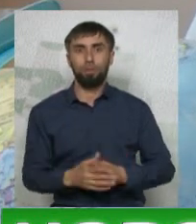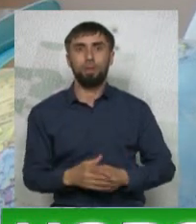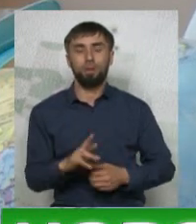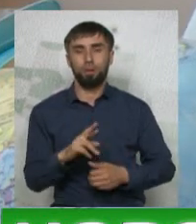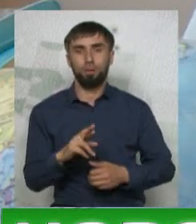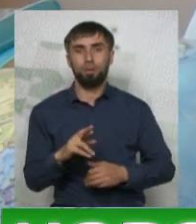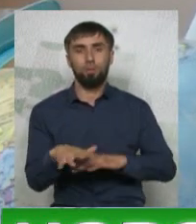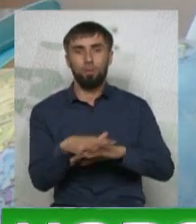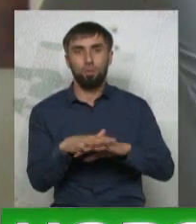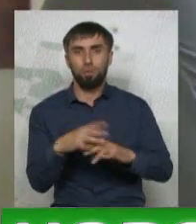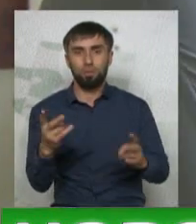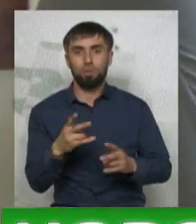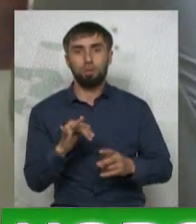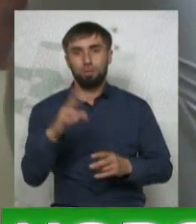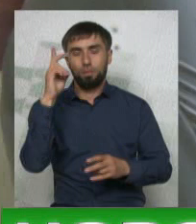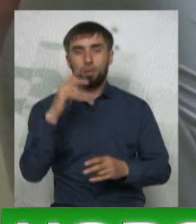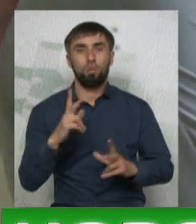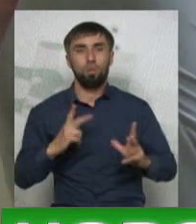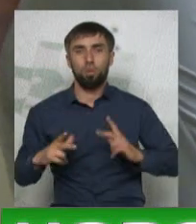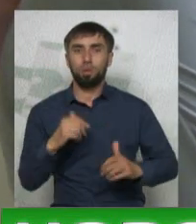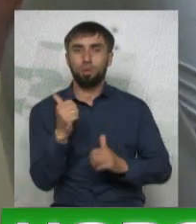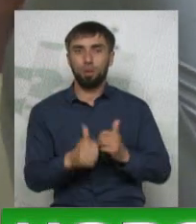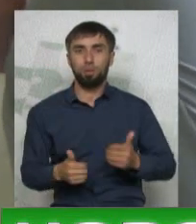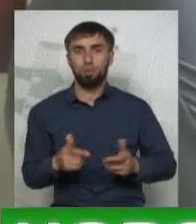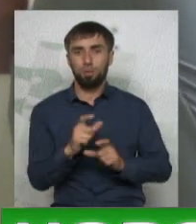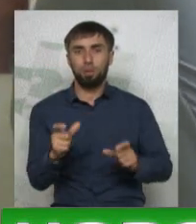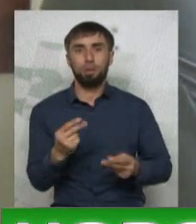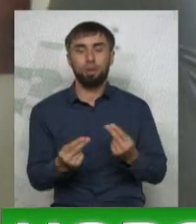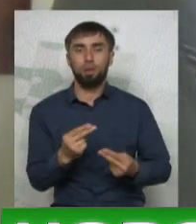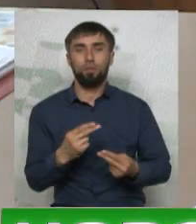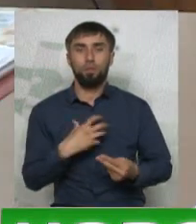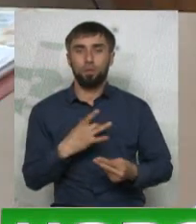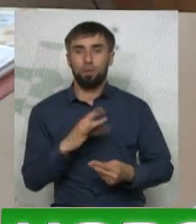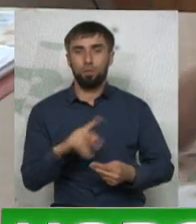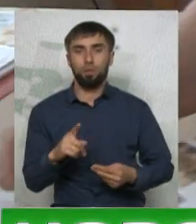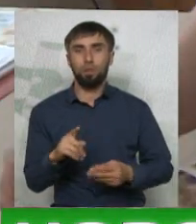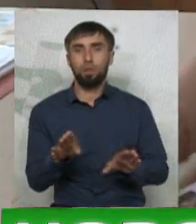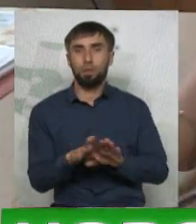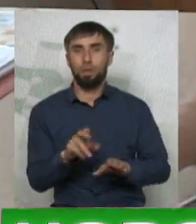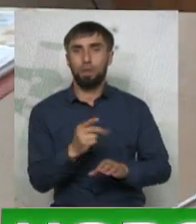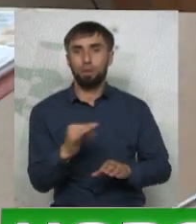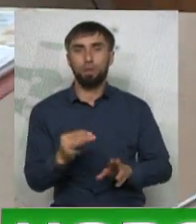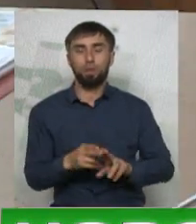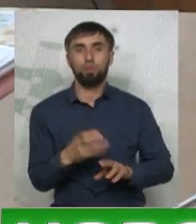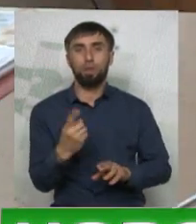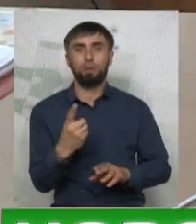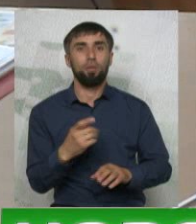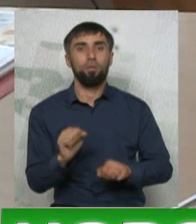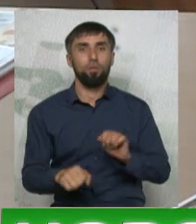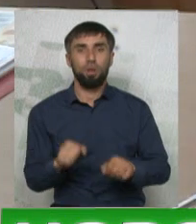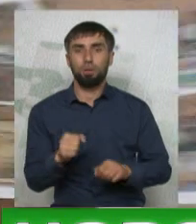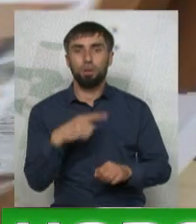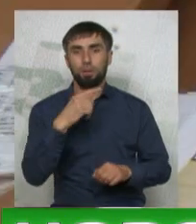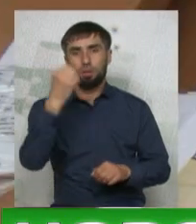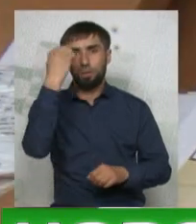общества, для страны в целом. Учитель в жизни каждого человека играет особую роль. Подобные акции – это еще одна возможность